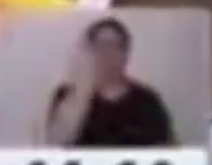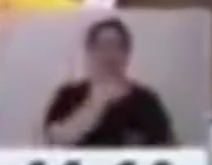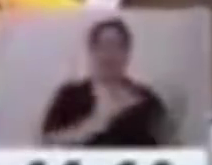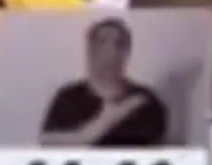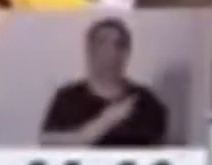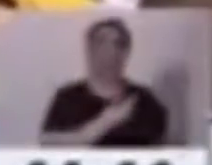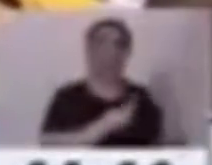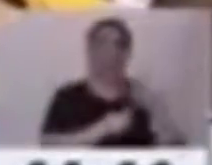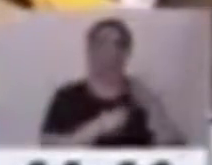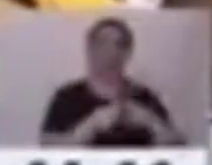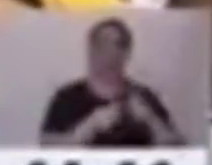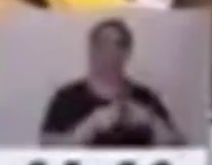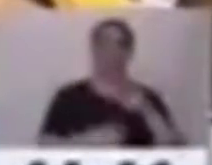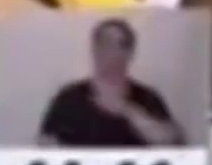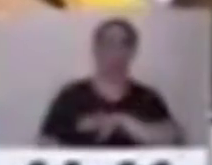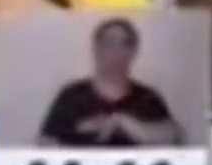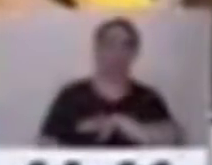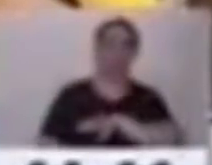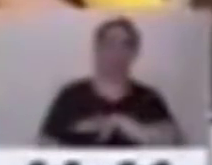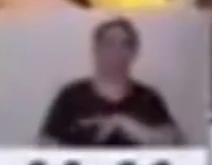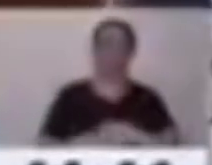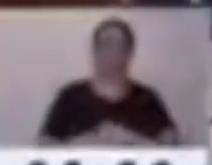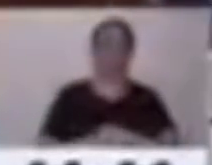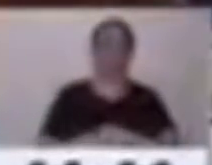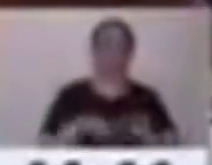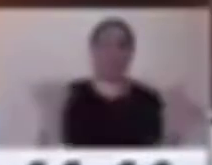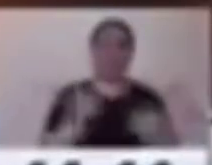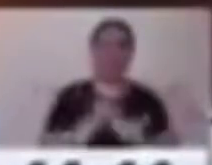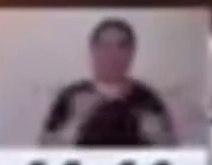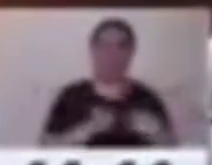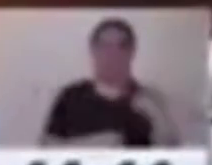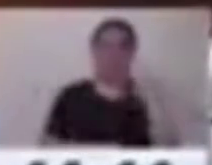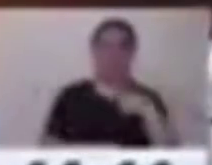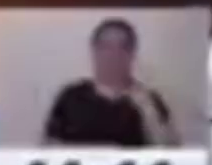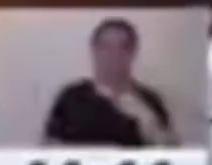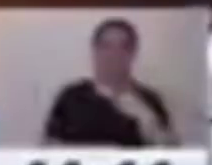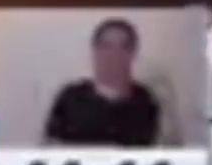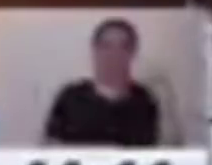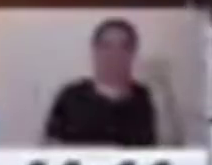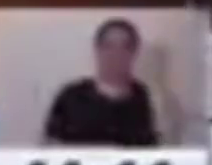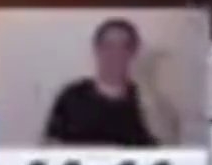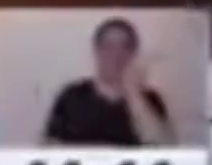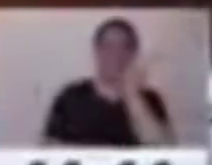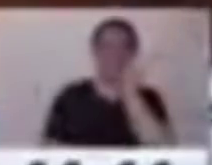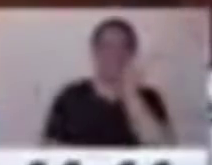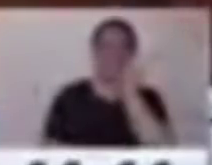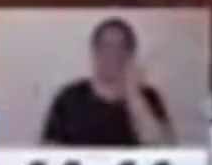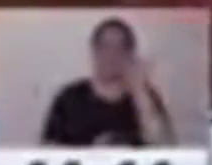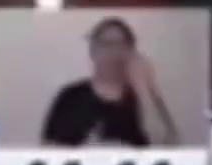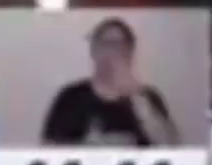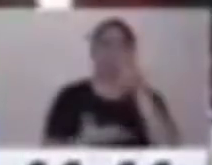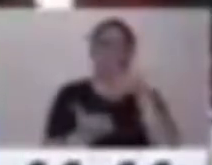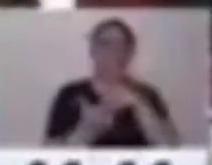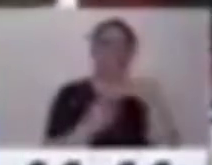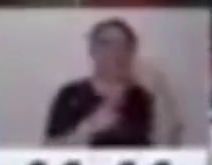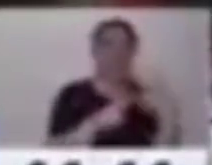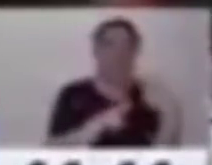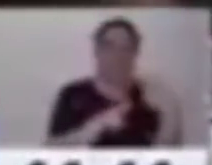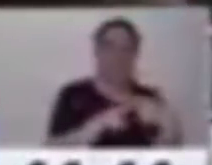countermeasures. At ganun din po panghuli yung ating mga nasa hard to reach